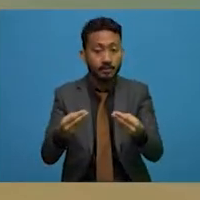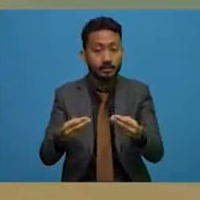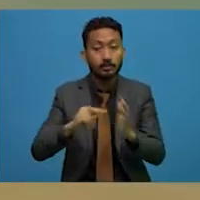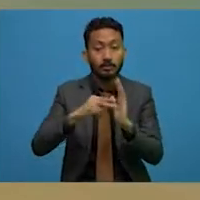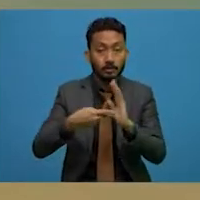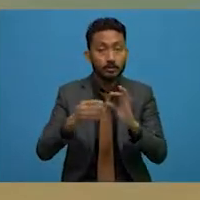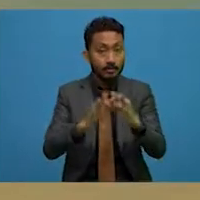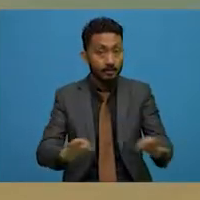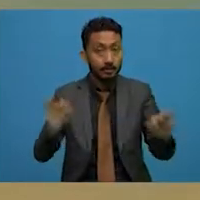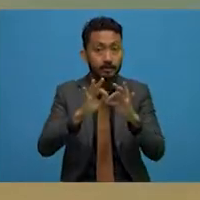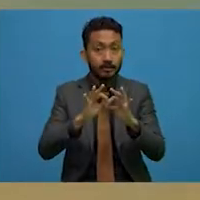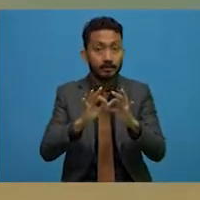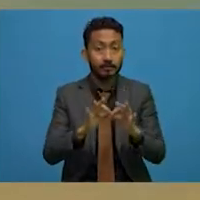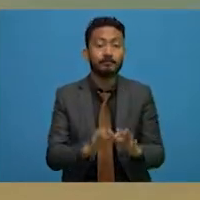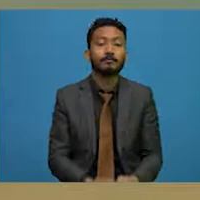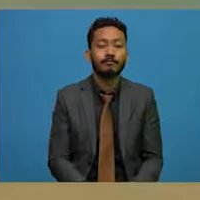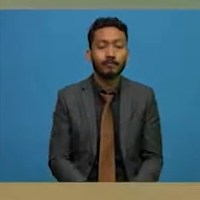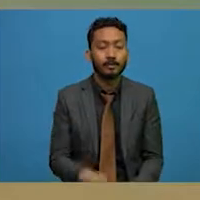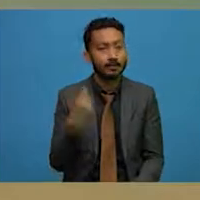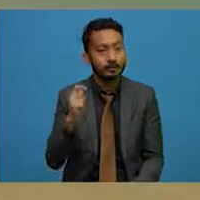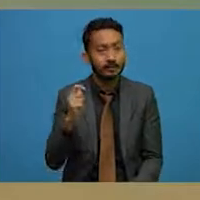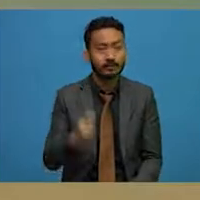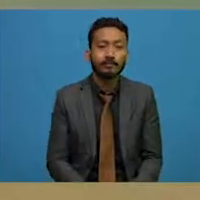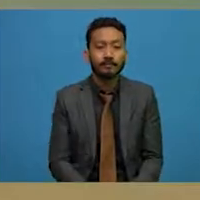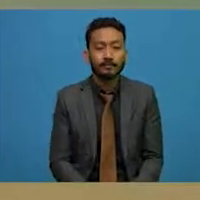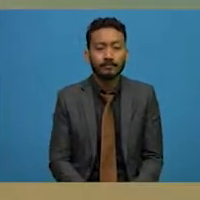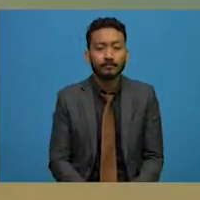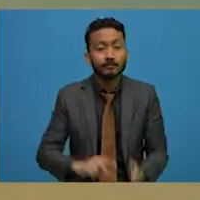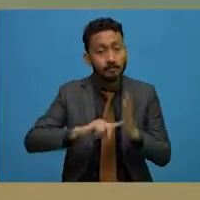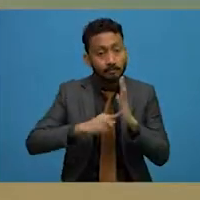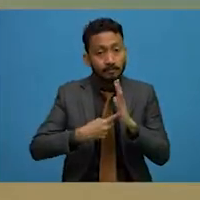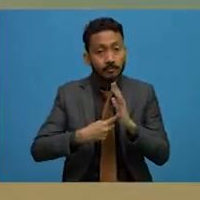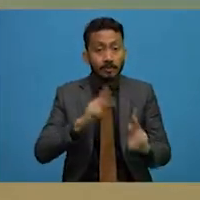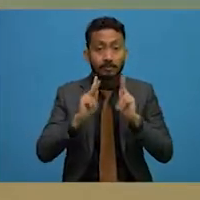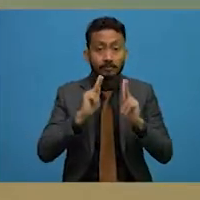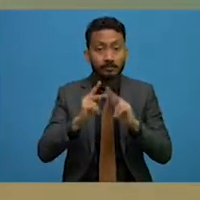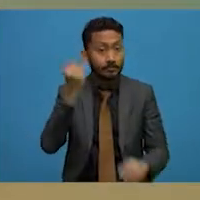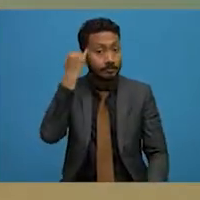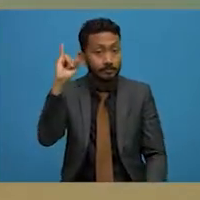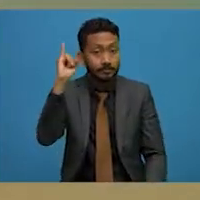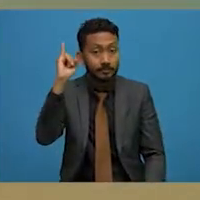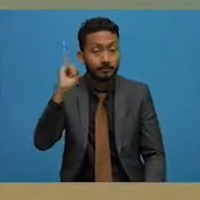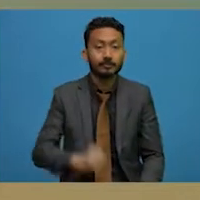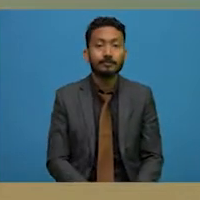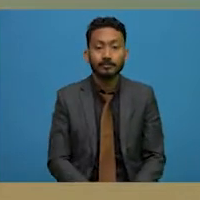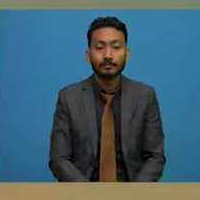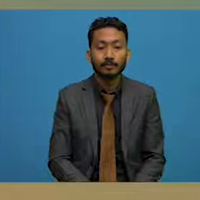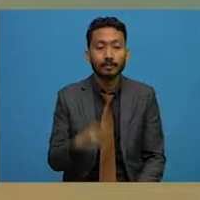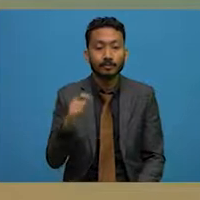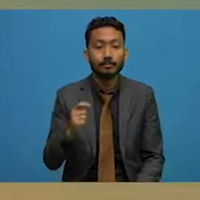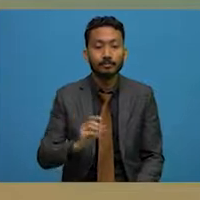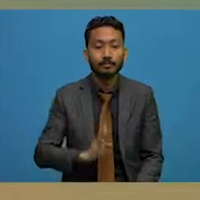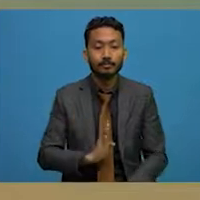cerita. Seterusnya, teks juga dikatakan sebagai kunci komunikasi idea. Teks